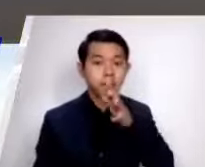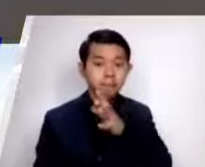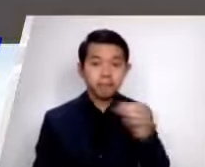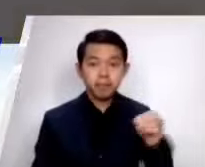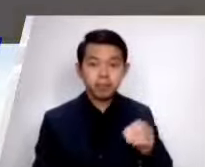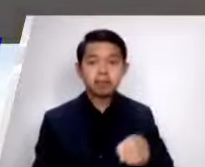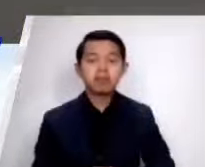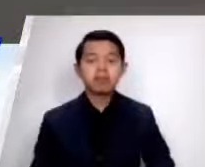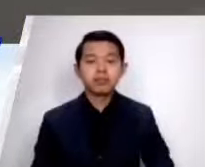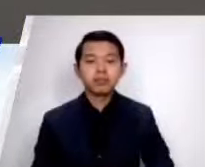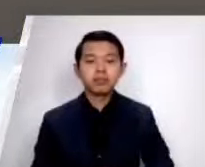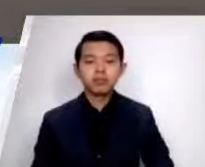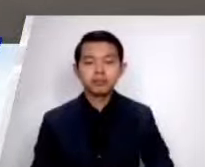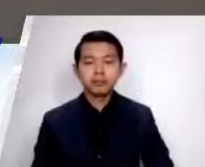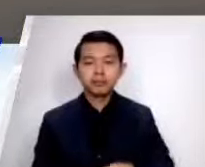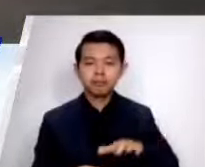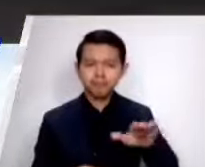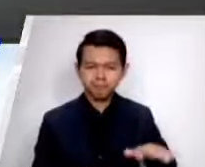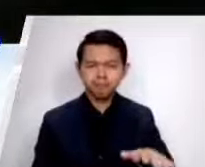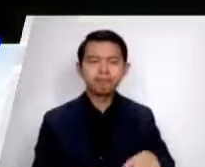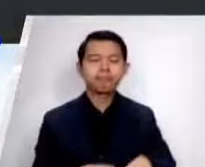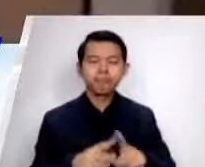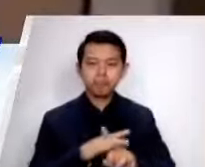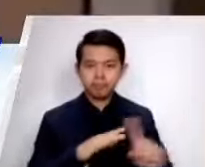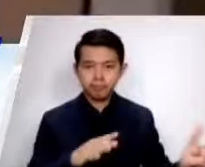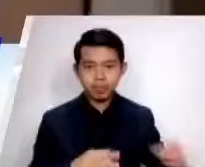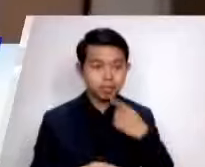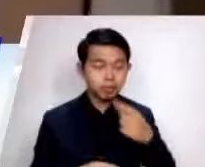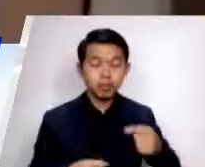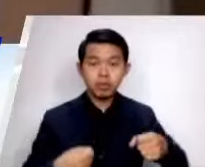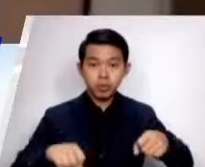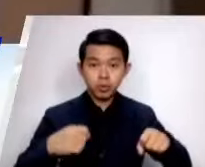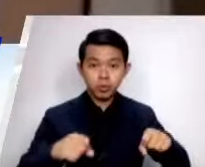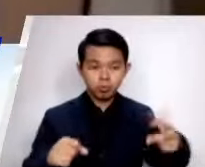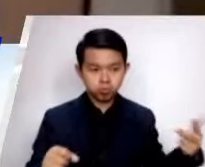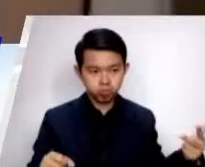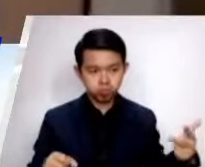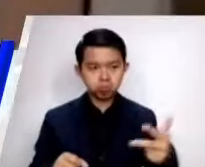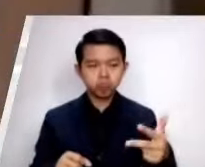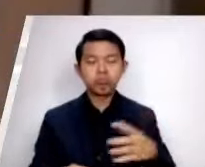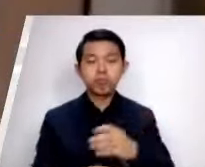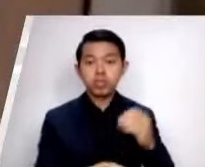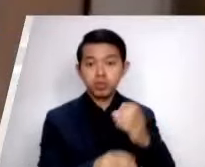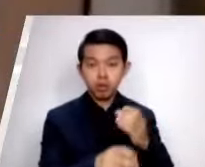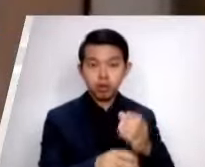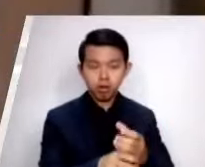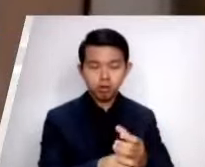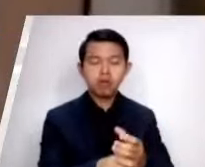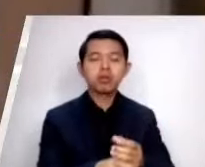CCTV video, sakay ng motorsiklo at ng isang pribadong sasakyan ang mga salarin.